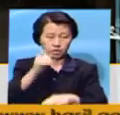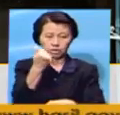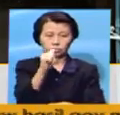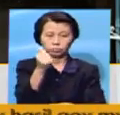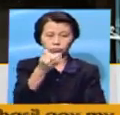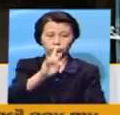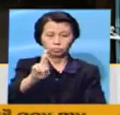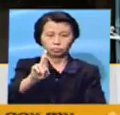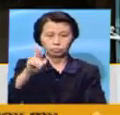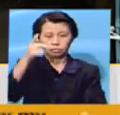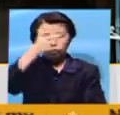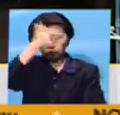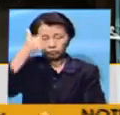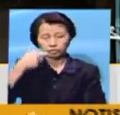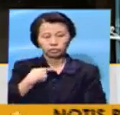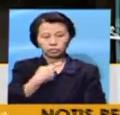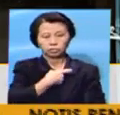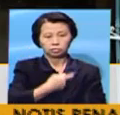daripada